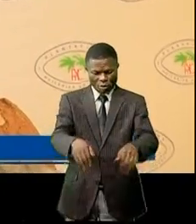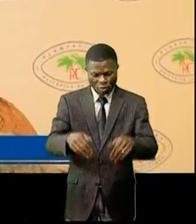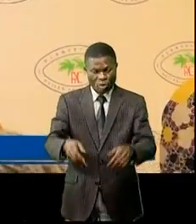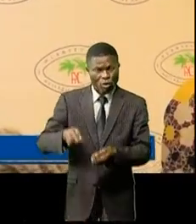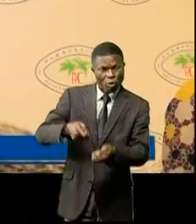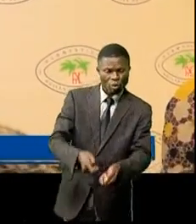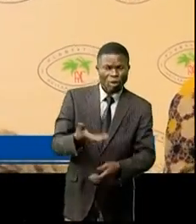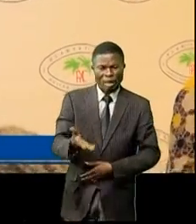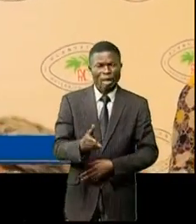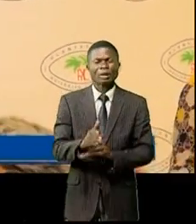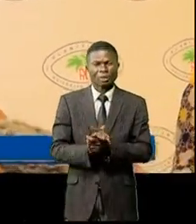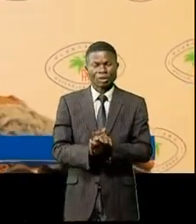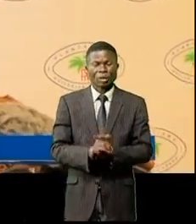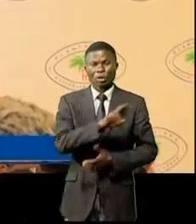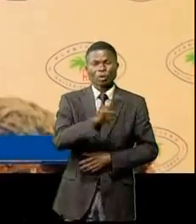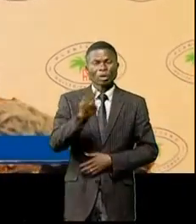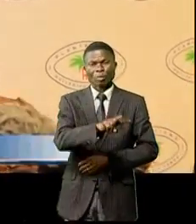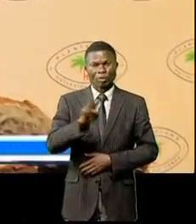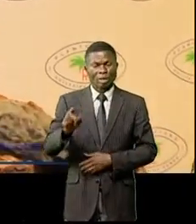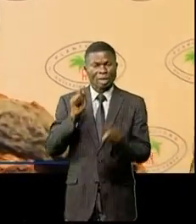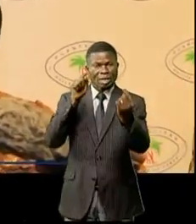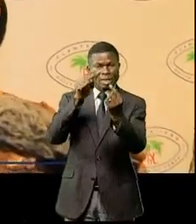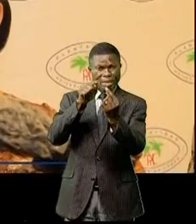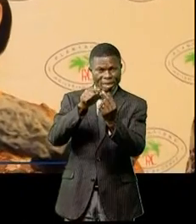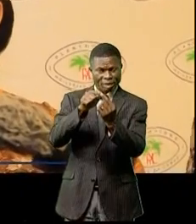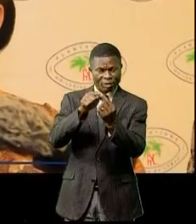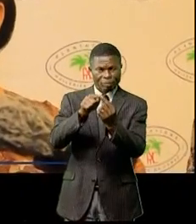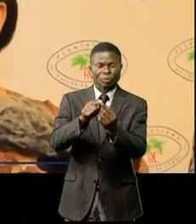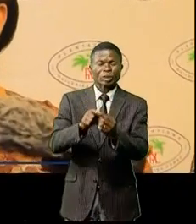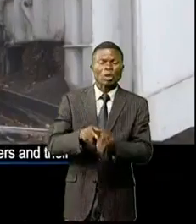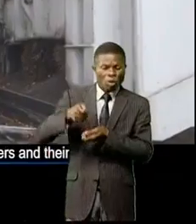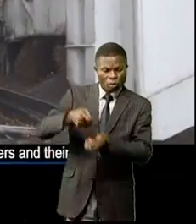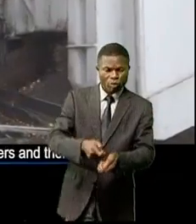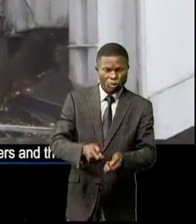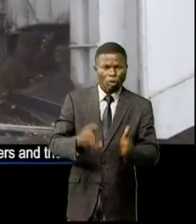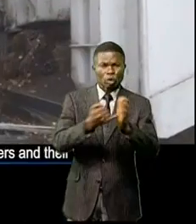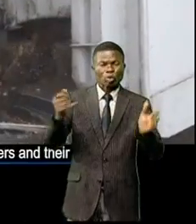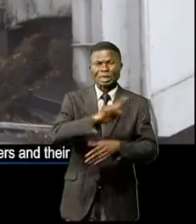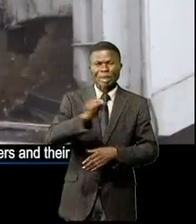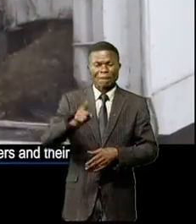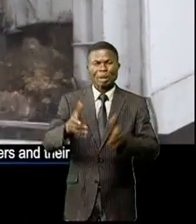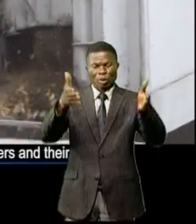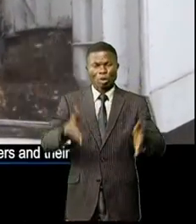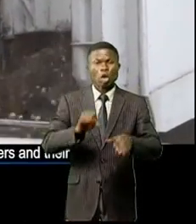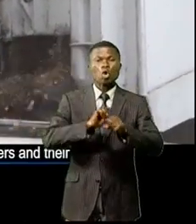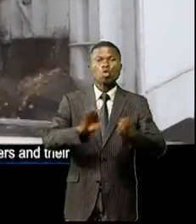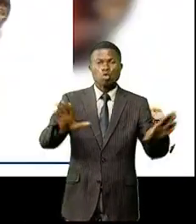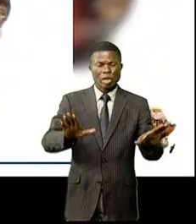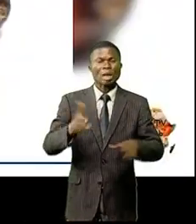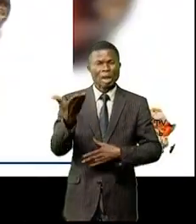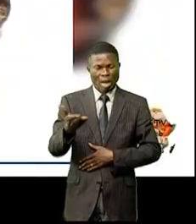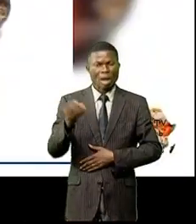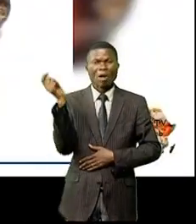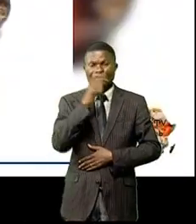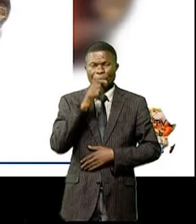planté. Pour l'année 2022, on a l'objectif de produire 60 000 tonnes. Nous produisons également l'huile palmiste. On appelle